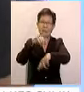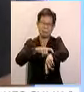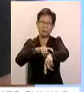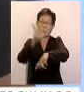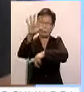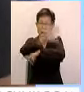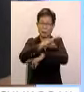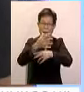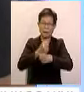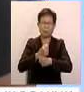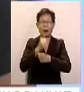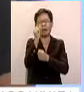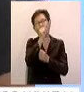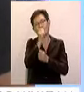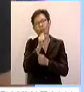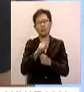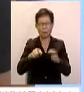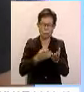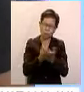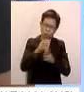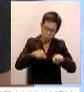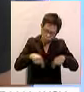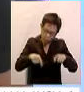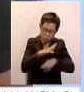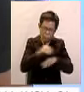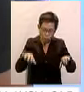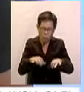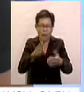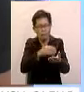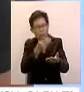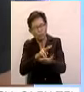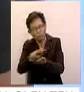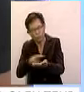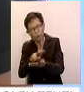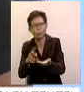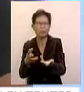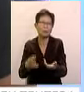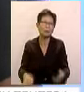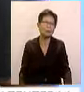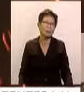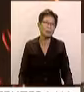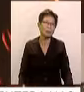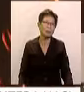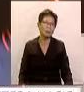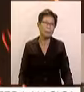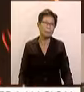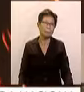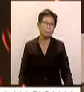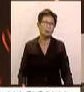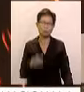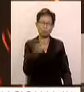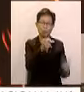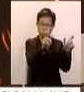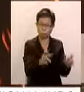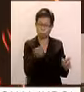ni. Dan terus nak record, terus nak buat apa semua lah. Maksudnya music video dalam masa 5 hari tu juga. So semua benda. Kedua penyanyi ini